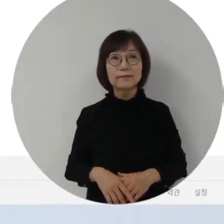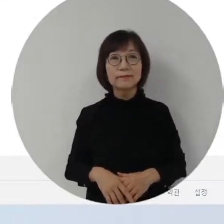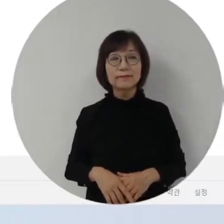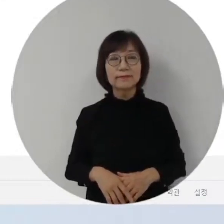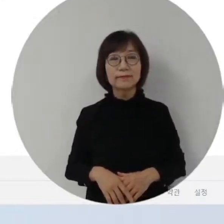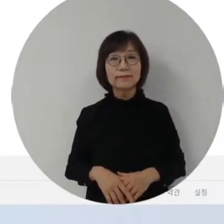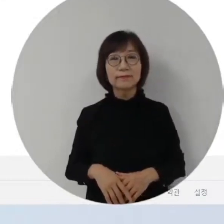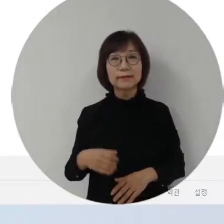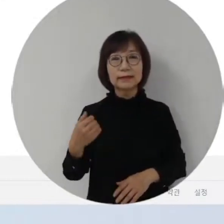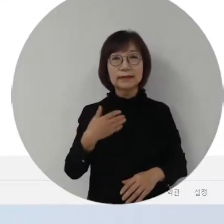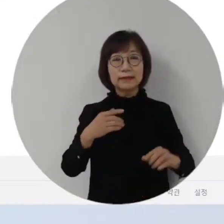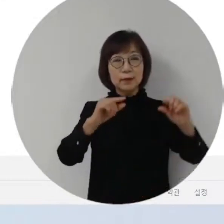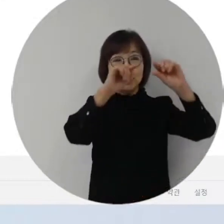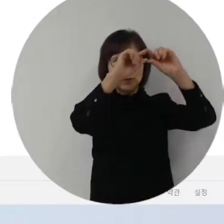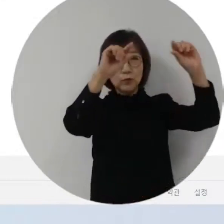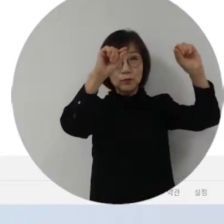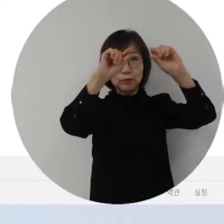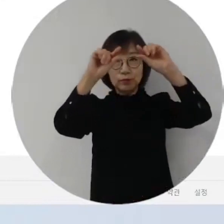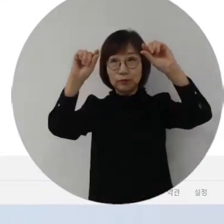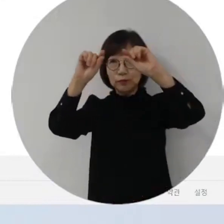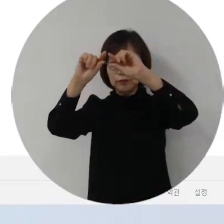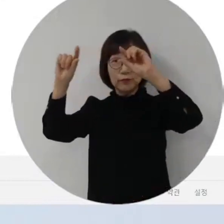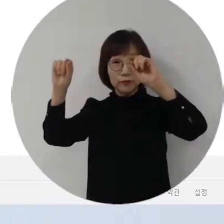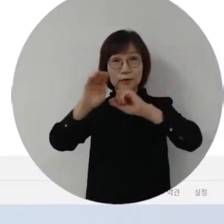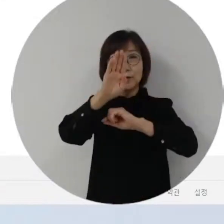북마크 바가 이렇게 나와 있어요.